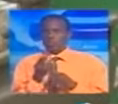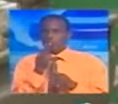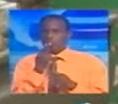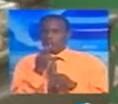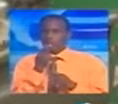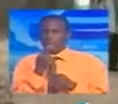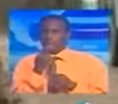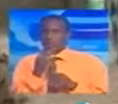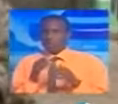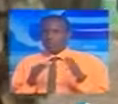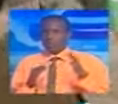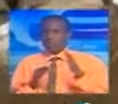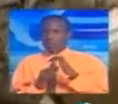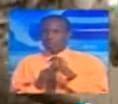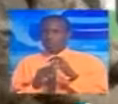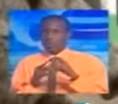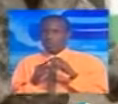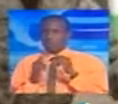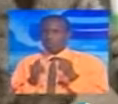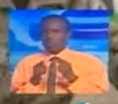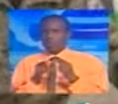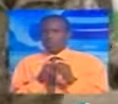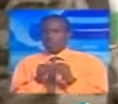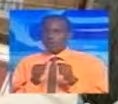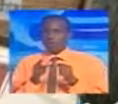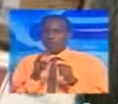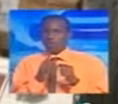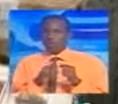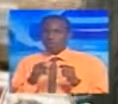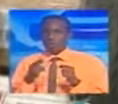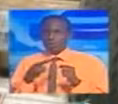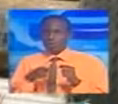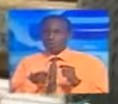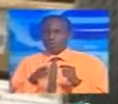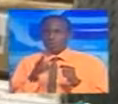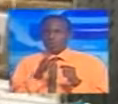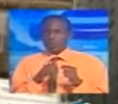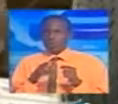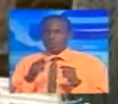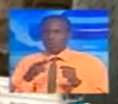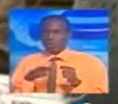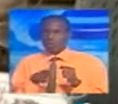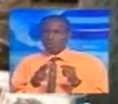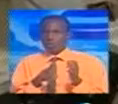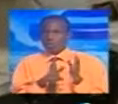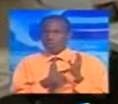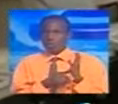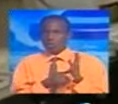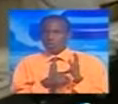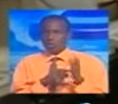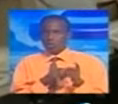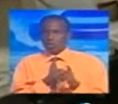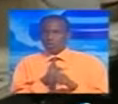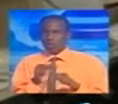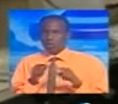cigarettes interdites à la vente en République de Djibouti et de produits pharmaceutiques à Demerjoug. Au total, plus de 60 cartons de cigarettes